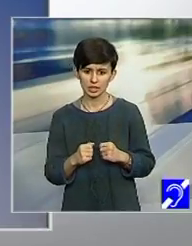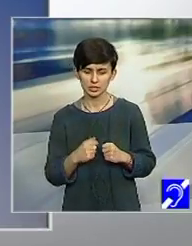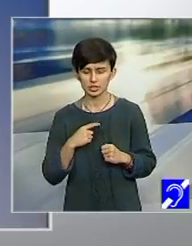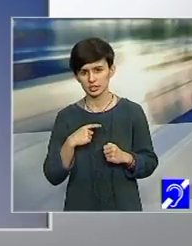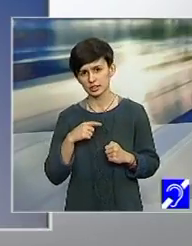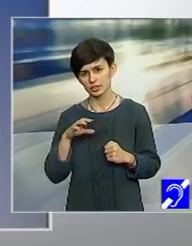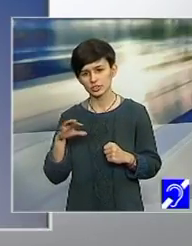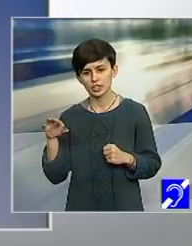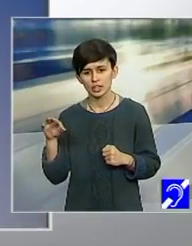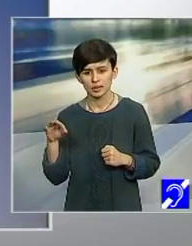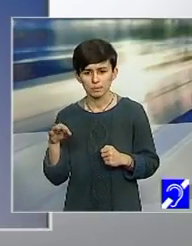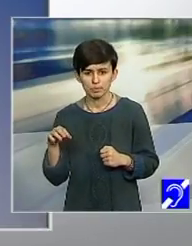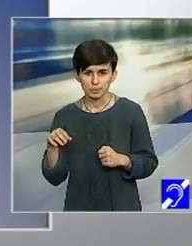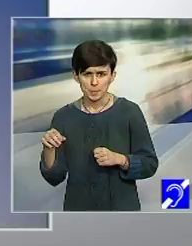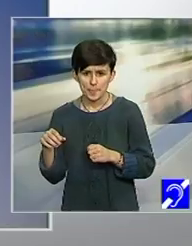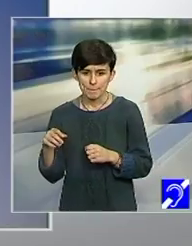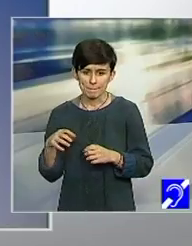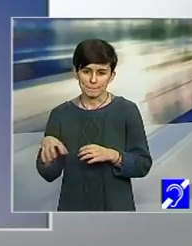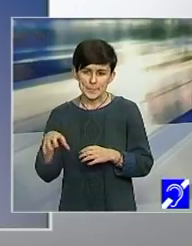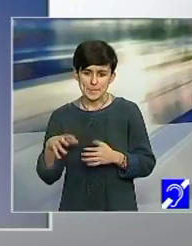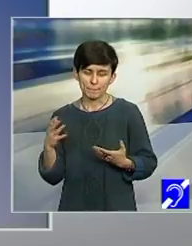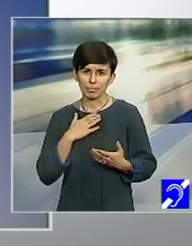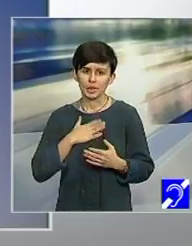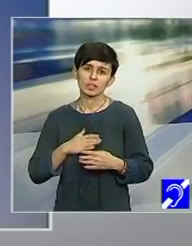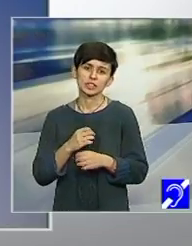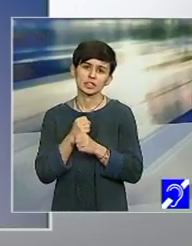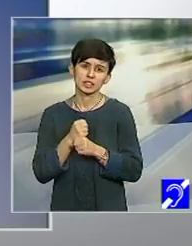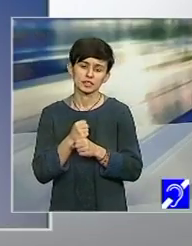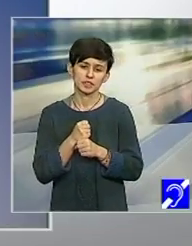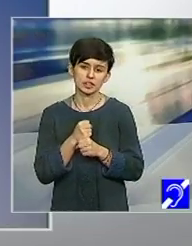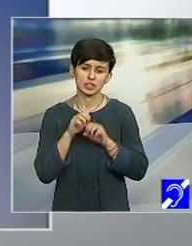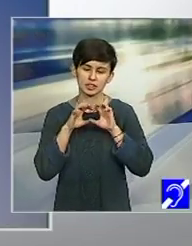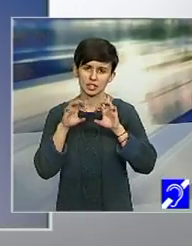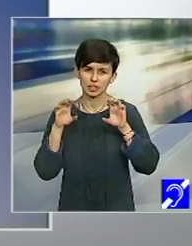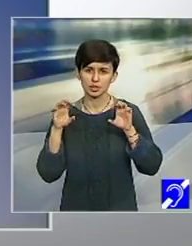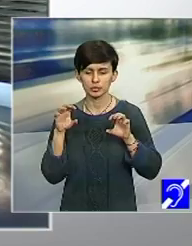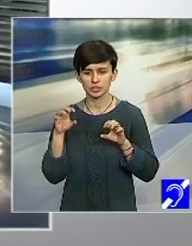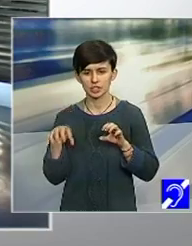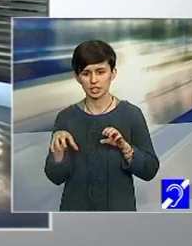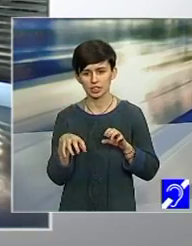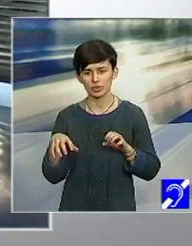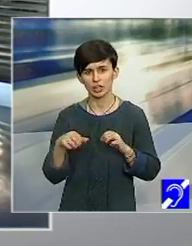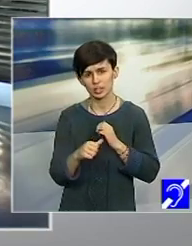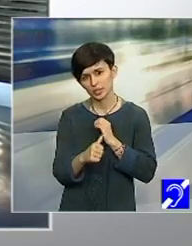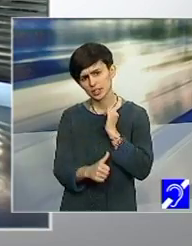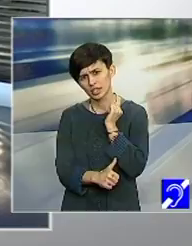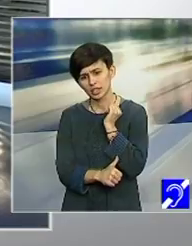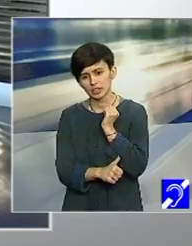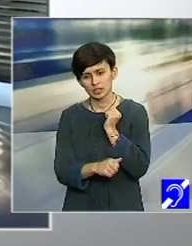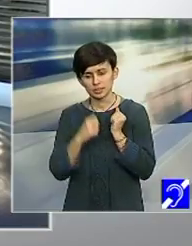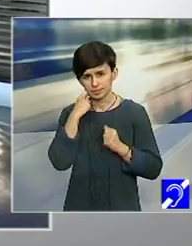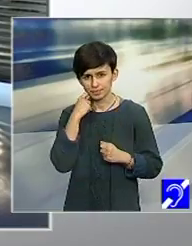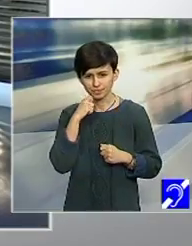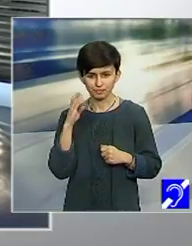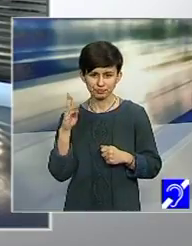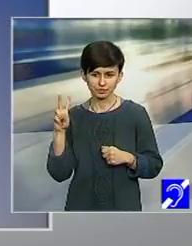care poate doresc să înființeze astfel de muzee locale, cum este cazul Clujului, Târgu Mureș sau Brașov. În același